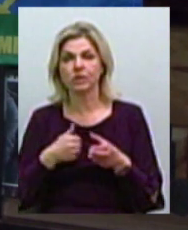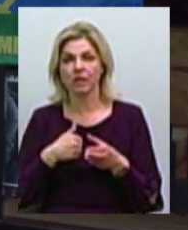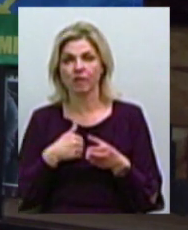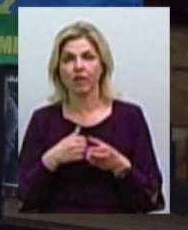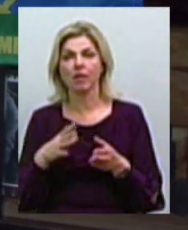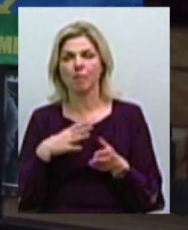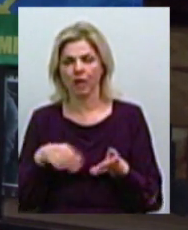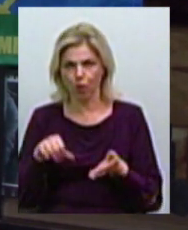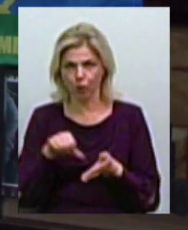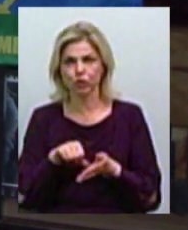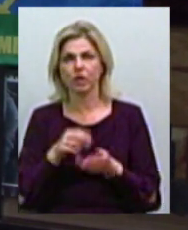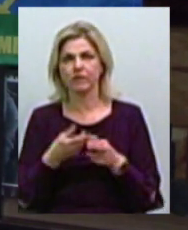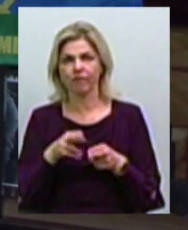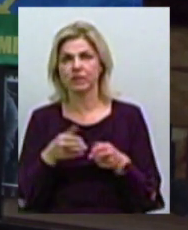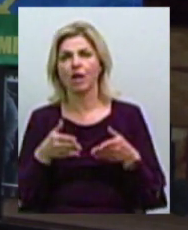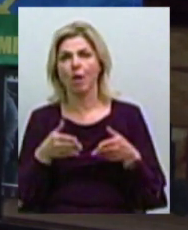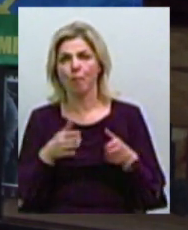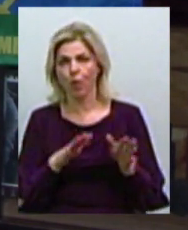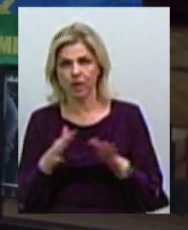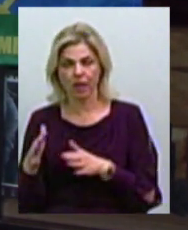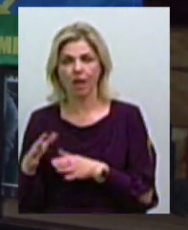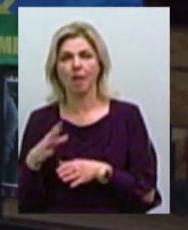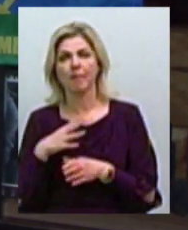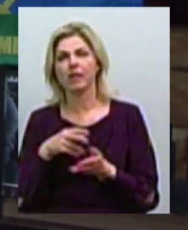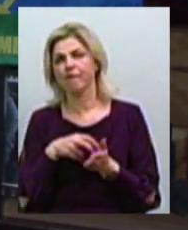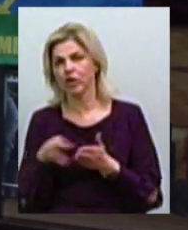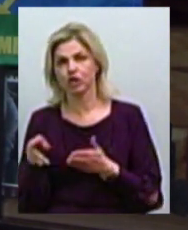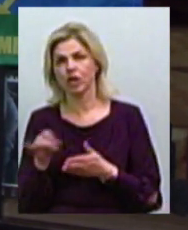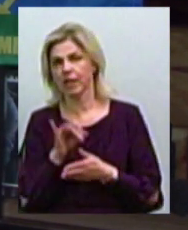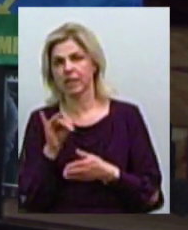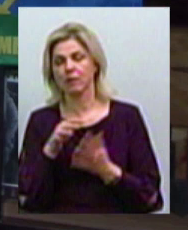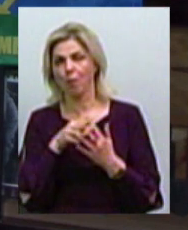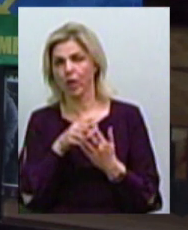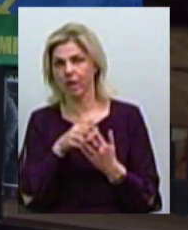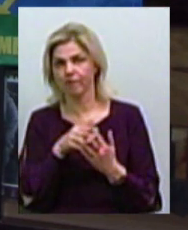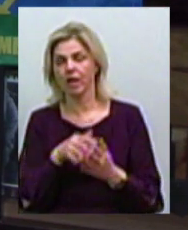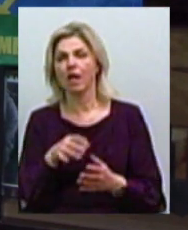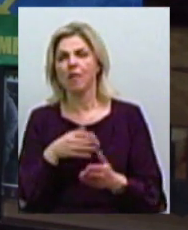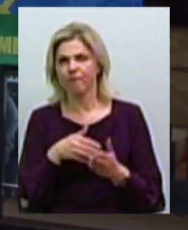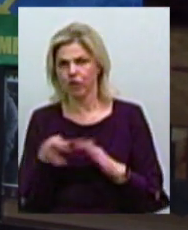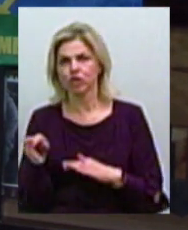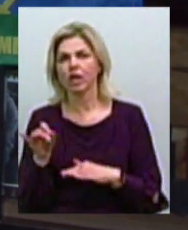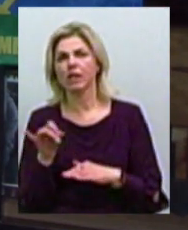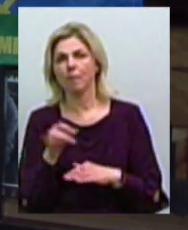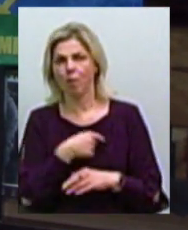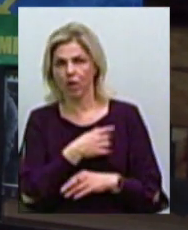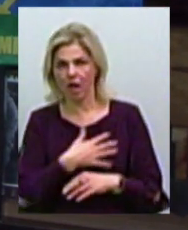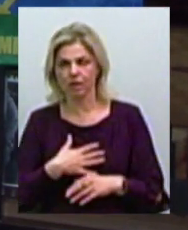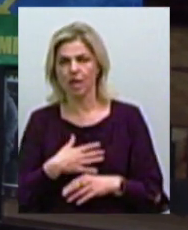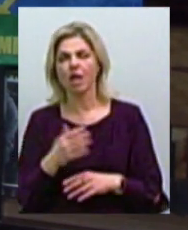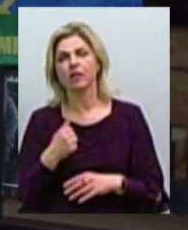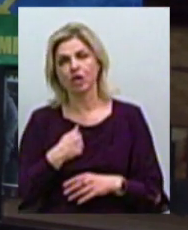участь в цих подіях, вийшов з боїв. Вийшов з пораненими, на жаль, з